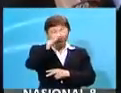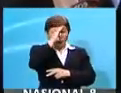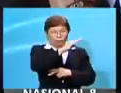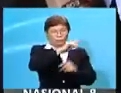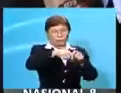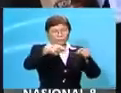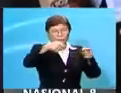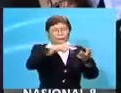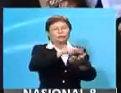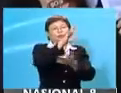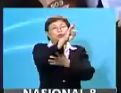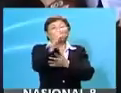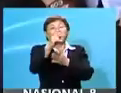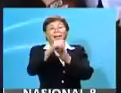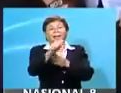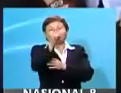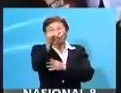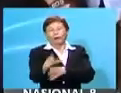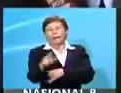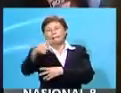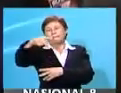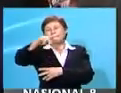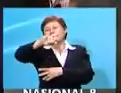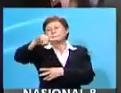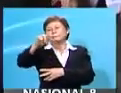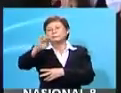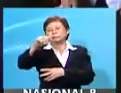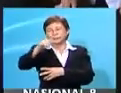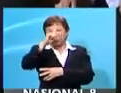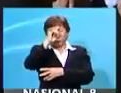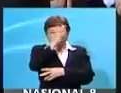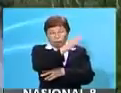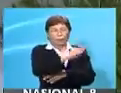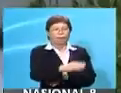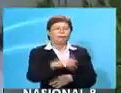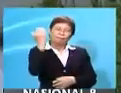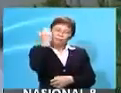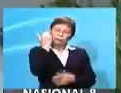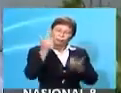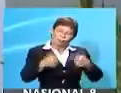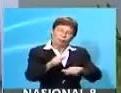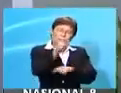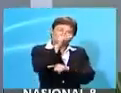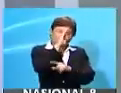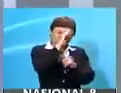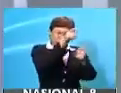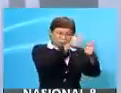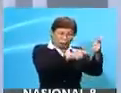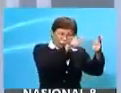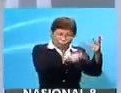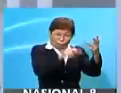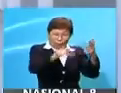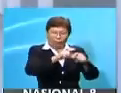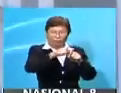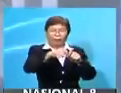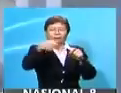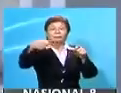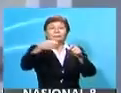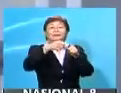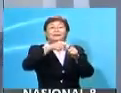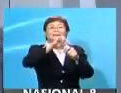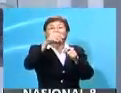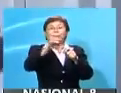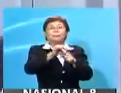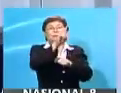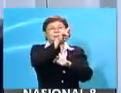r,000 seorang dengan seorang penjamin bagi setiap pertuduhan majistrit membenarkan setiap tertuduh diikat jamin rm400